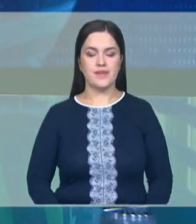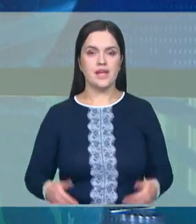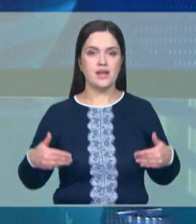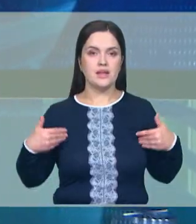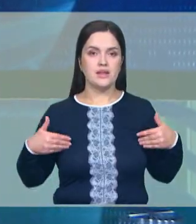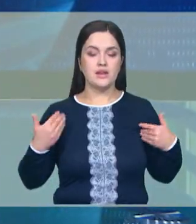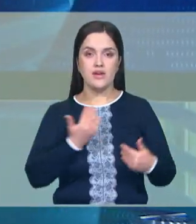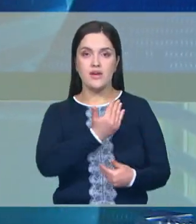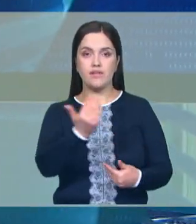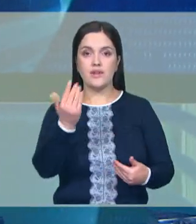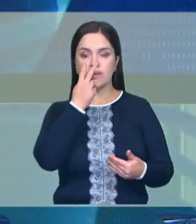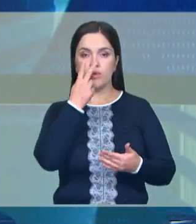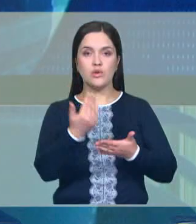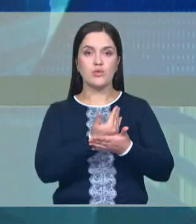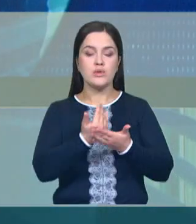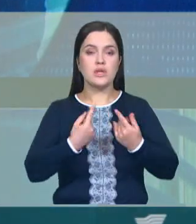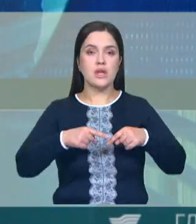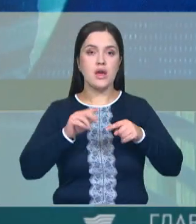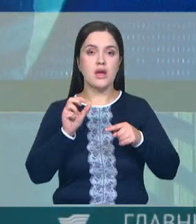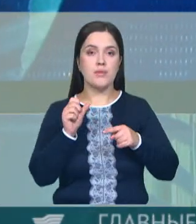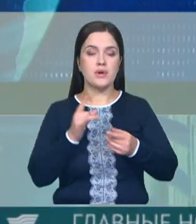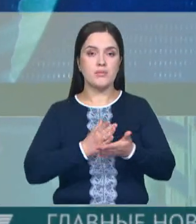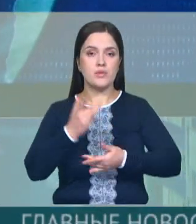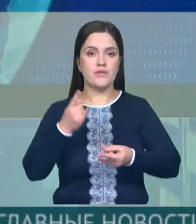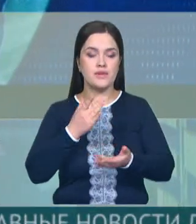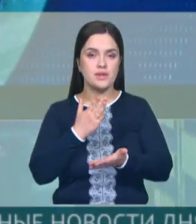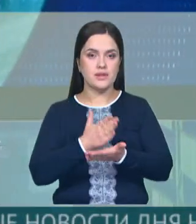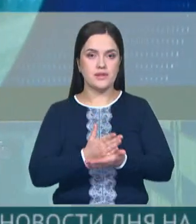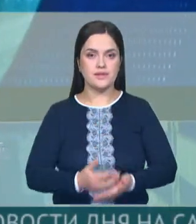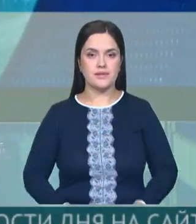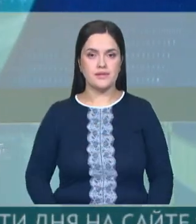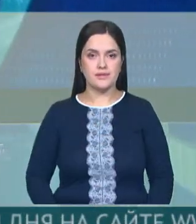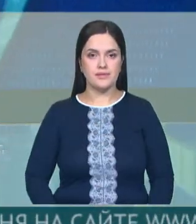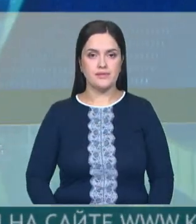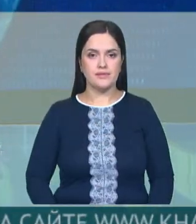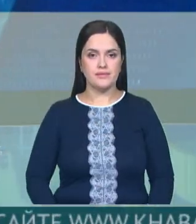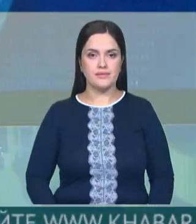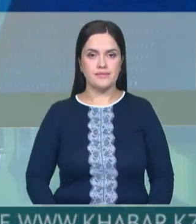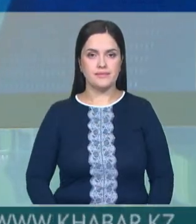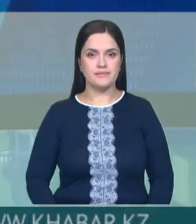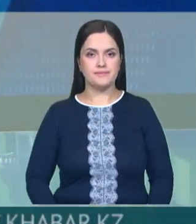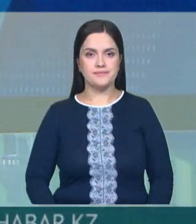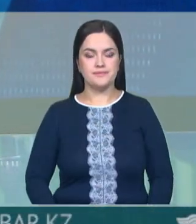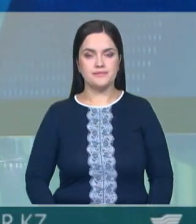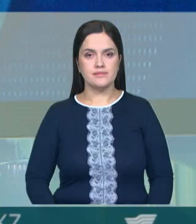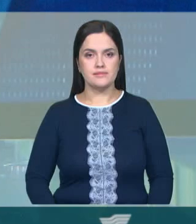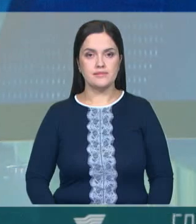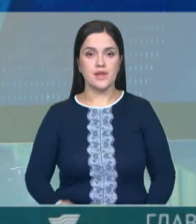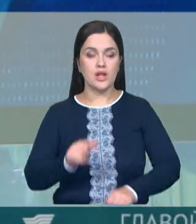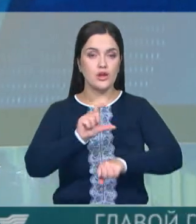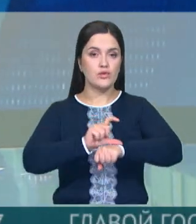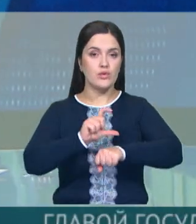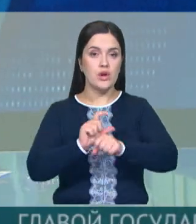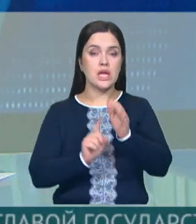Здравствуйте. Вы смотрите новости на телеканале «Хабар». В студии работает Салтанат Тугильбаева. Сурдоперевод обеспечивает Виктория Антонишина. В эти минуты